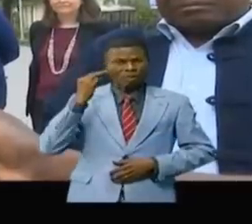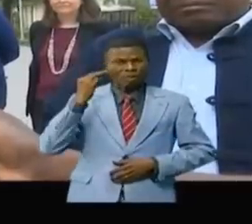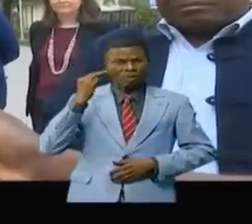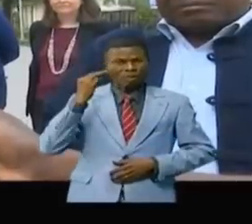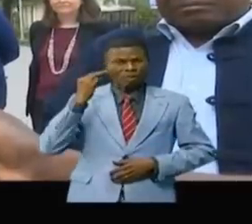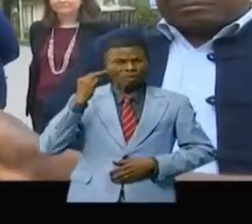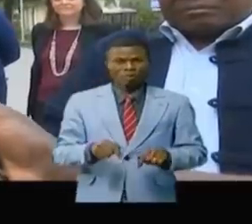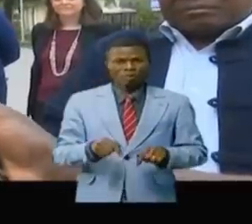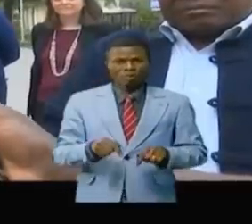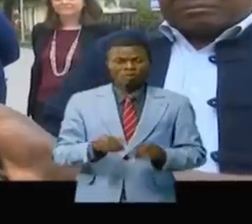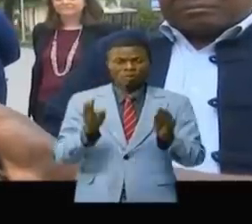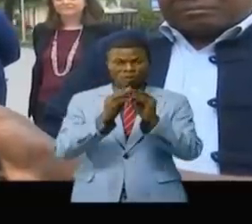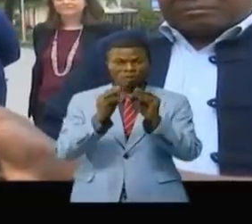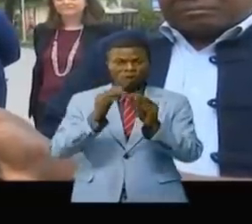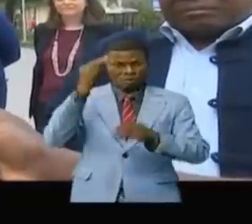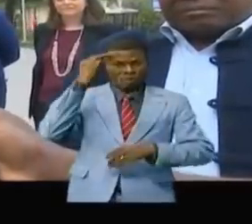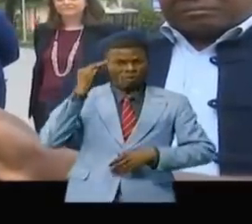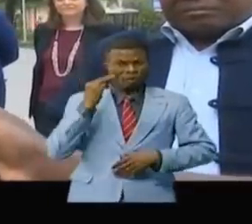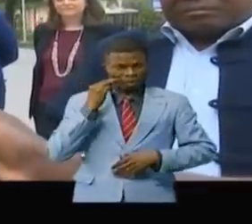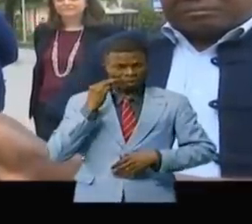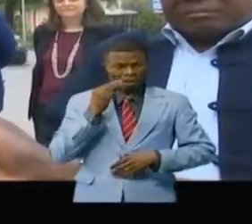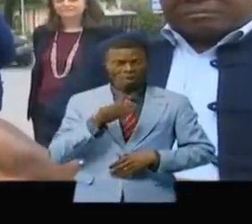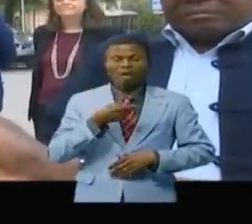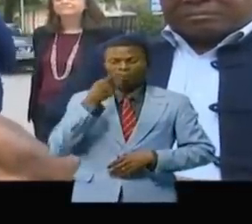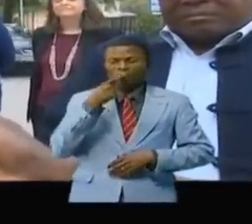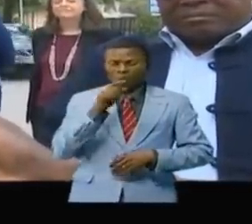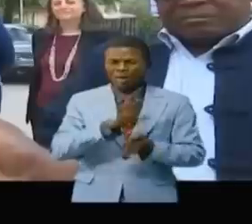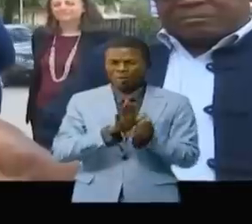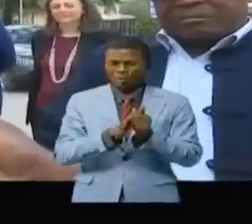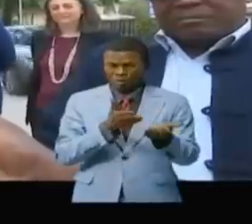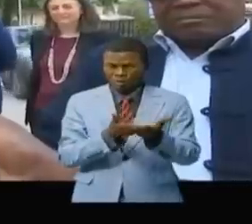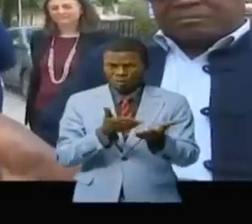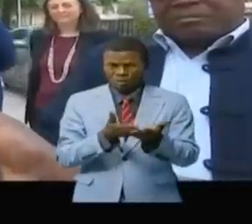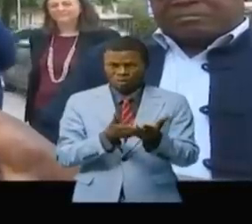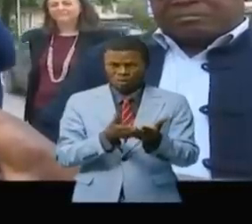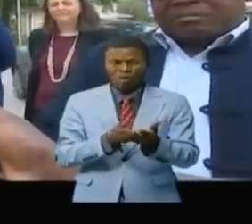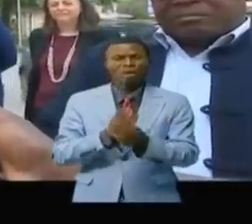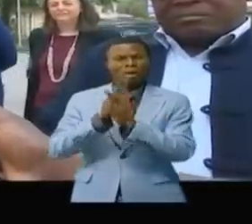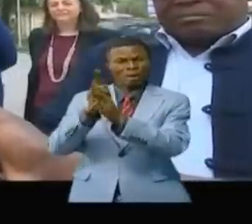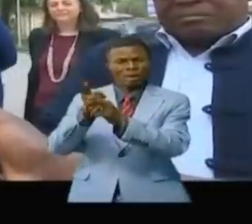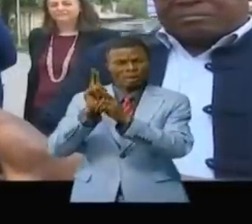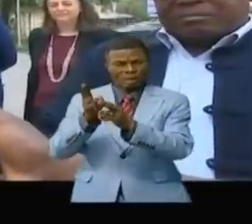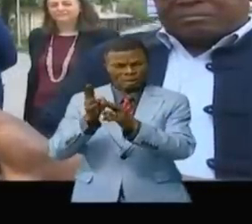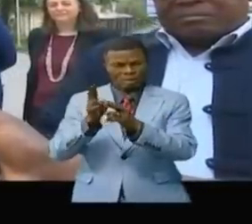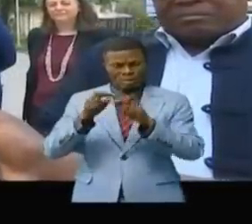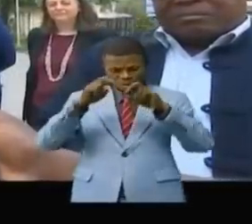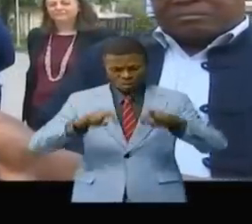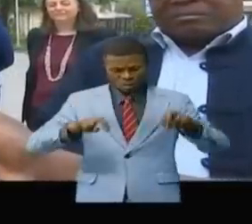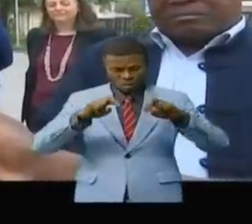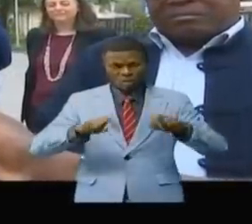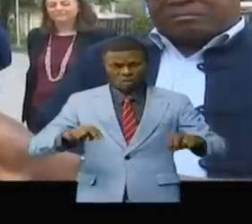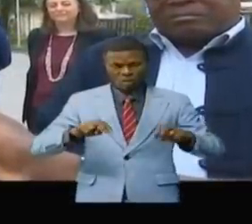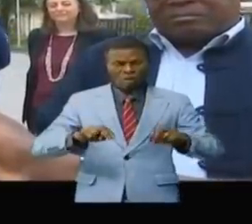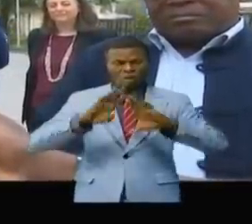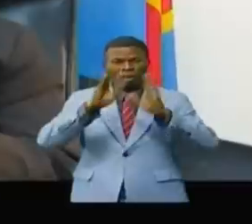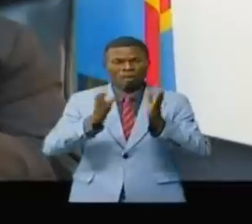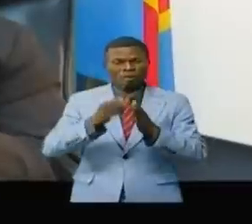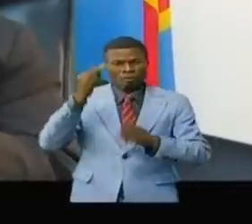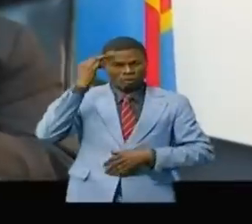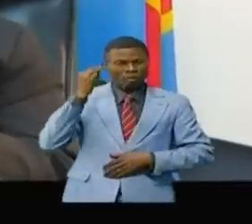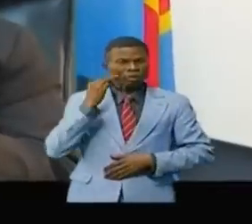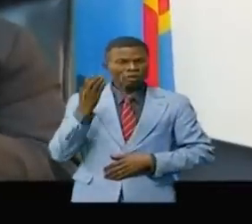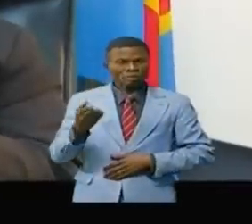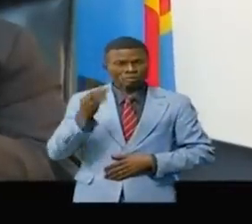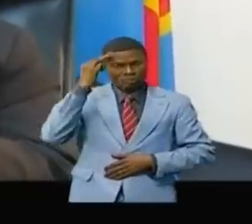qu'aujourd'hui, au Conseil des ministres, ce volet très important fera l'objet d'une analyse par le membre du gouvernement.